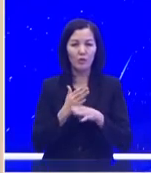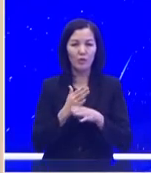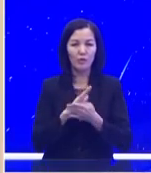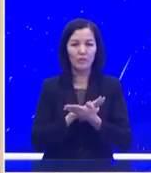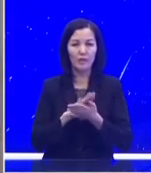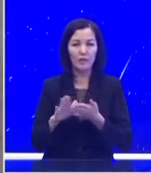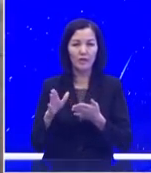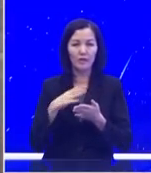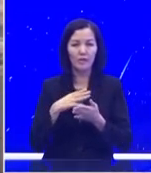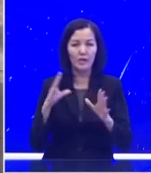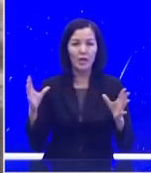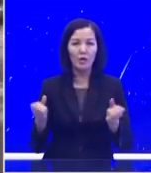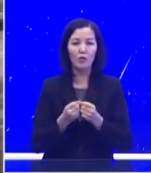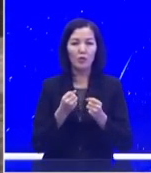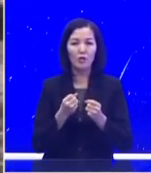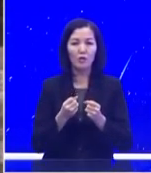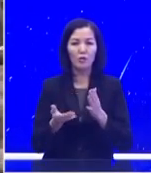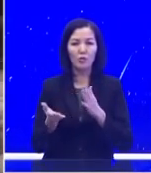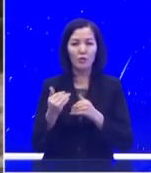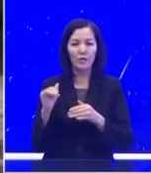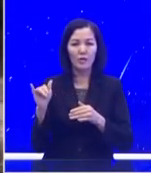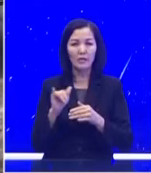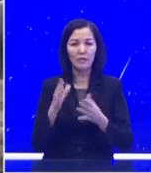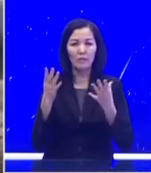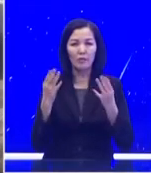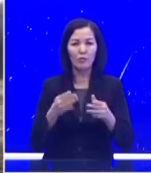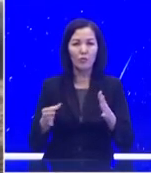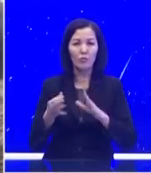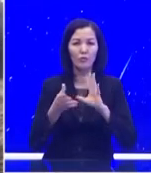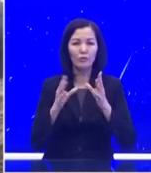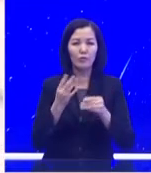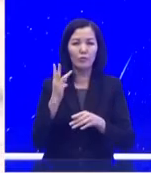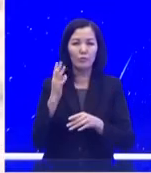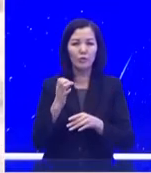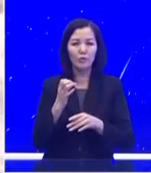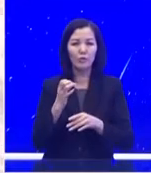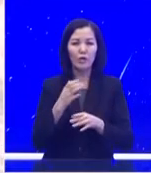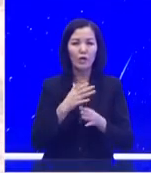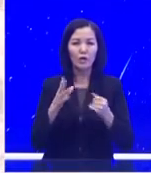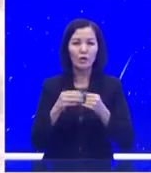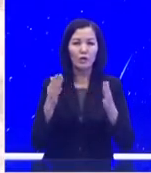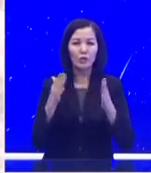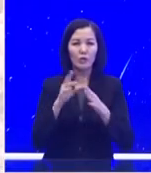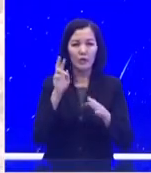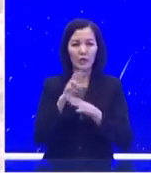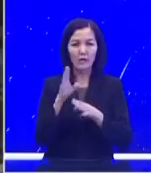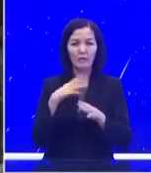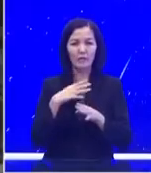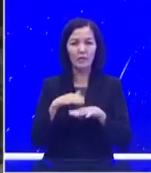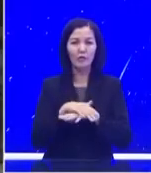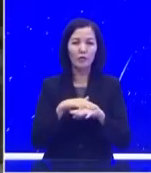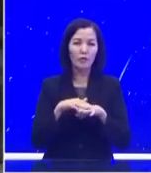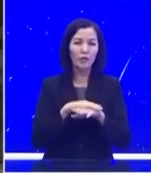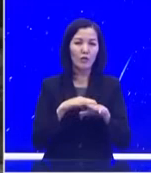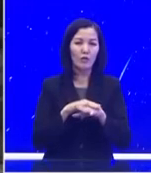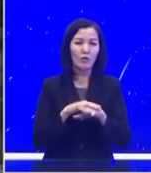қардан тазартты. Құтқарушылар тек өткен сенбі күні облыс бойынша 500-ден аса жеке үйлерді аралап шыққан. Тұрғындармен